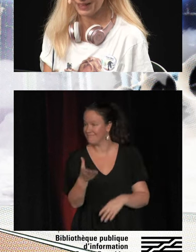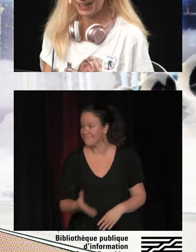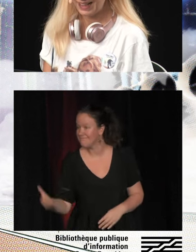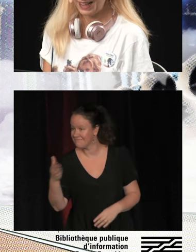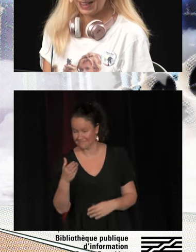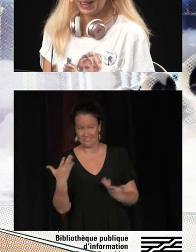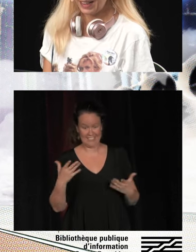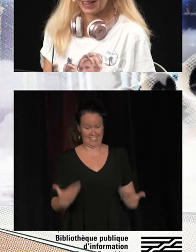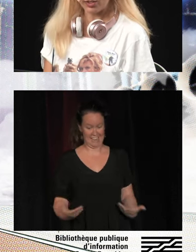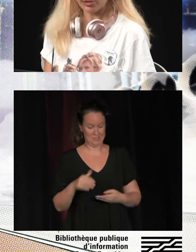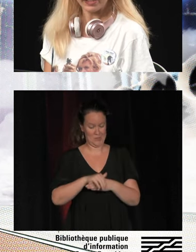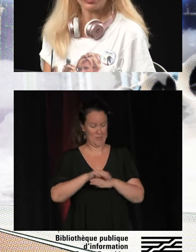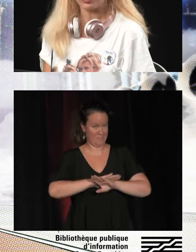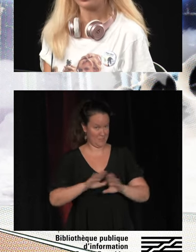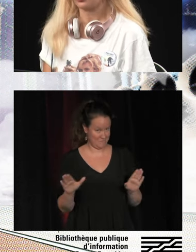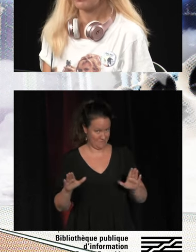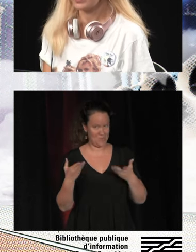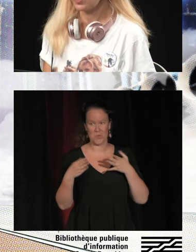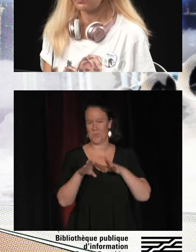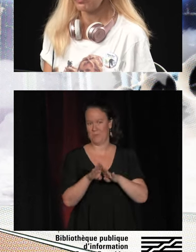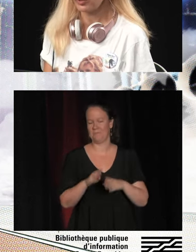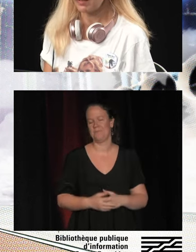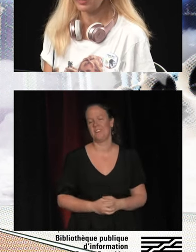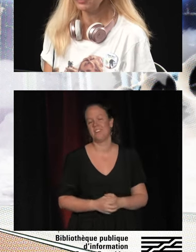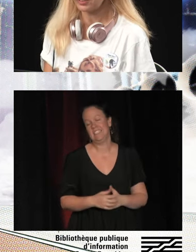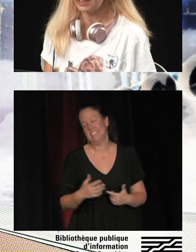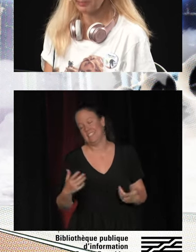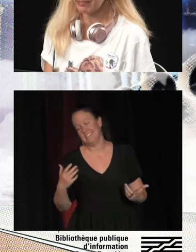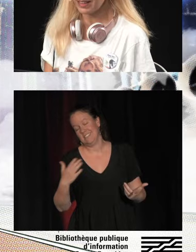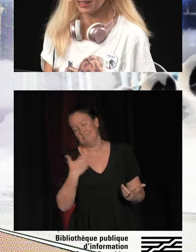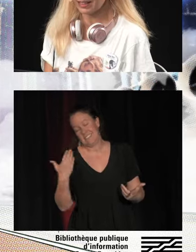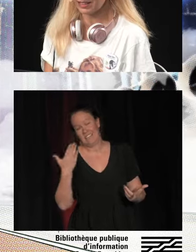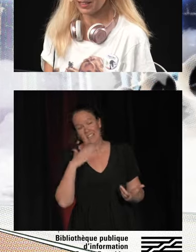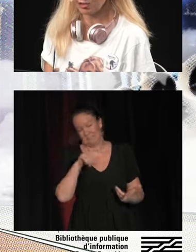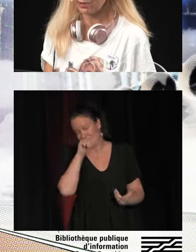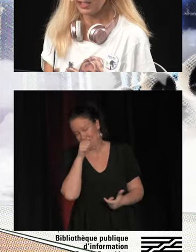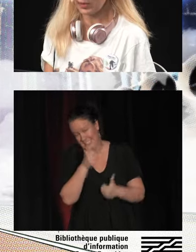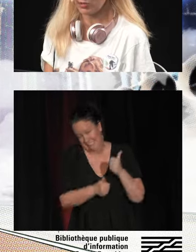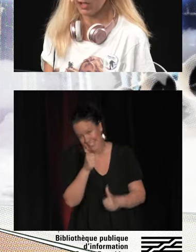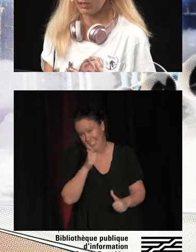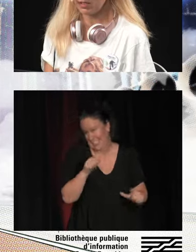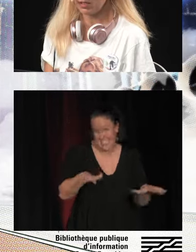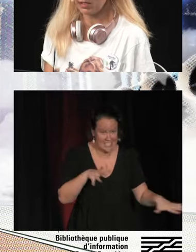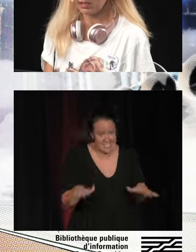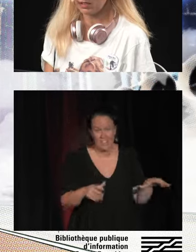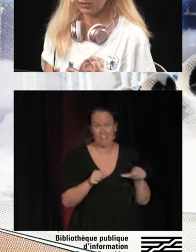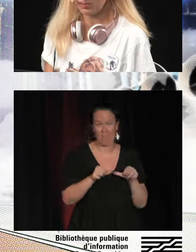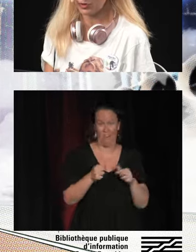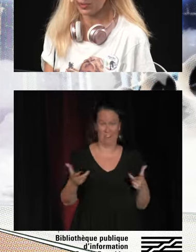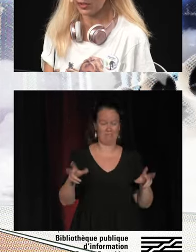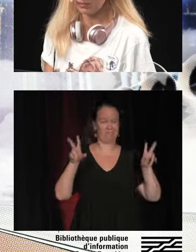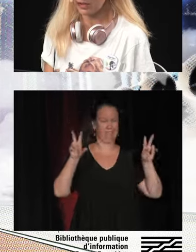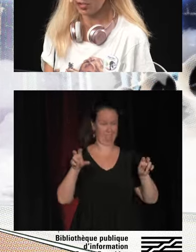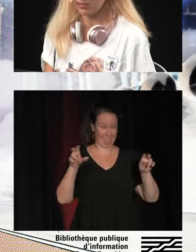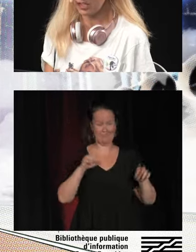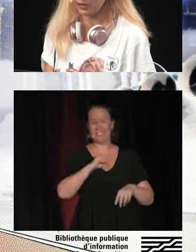clôture. Et étant donné qu'on aime bien vivre tranquillement, voilà, je fais donc actuellement une démo